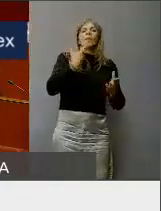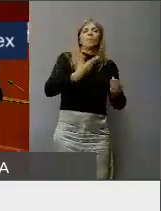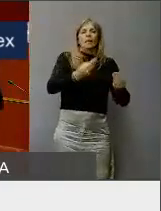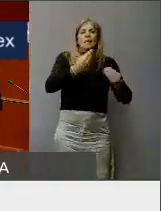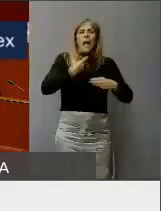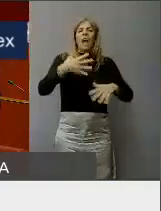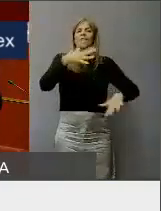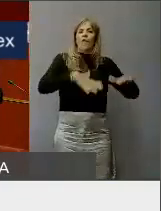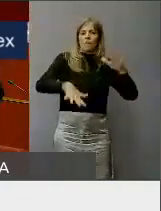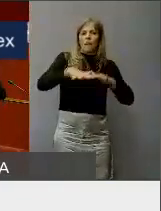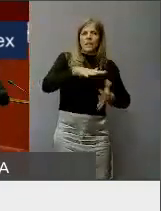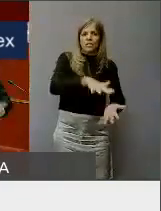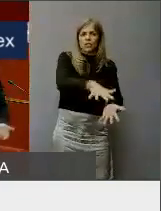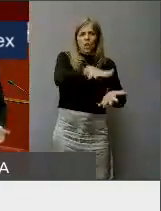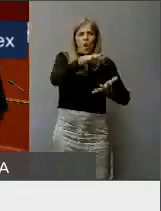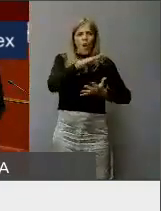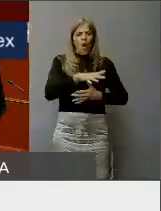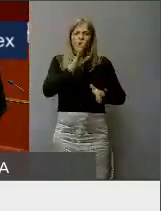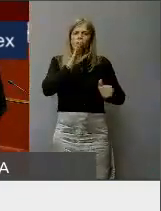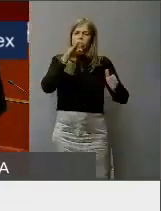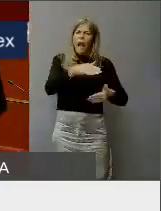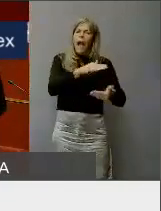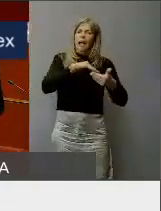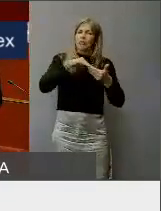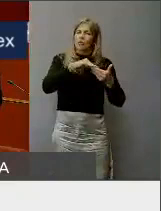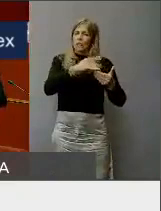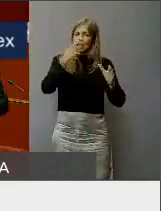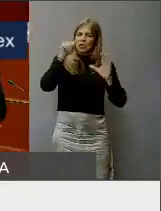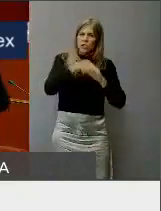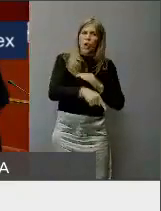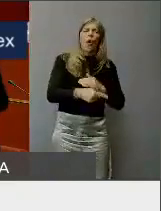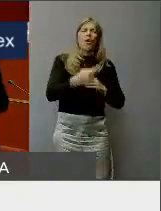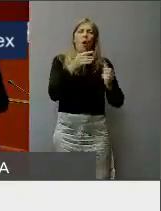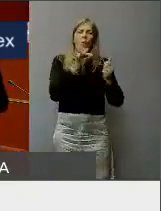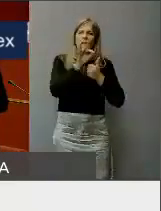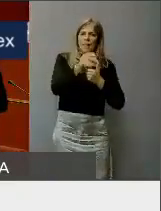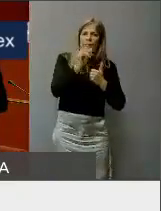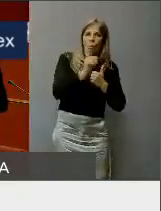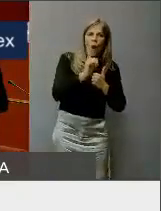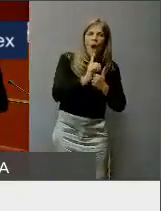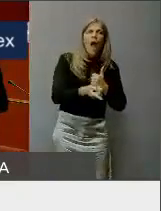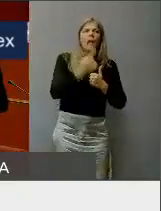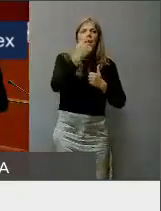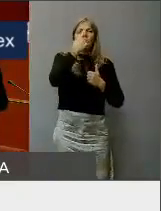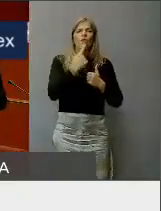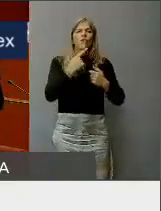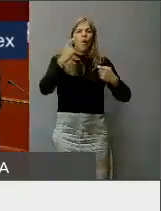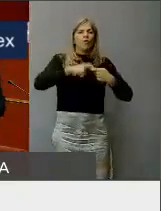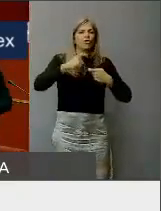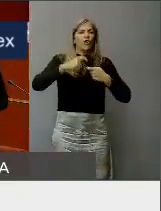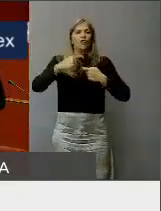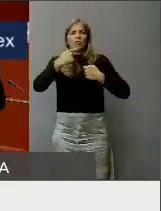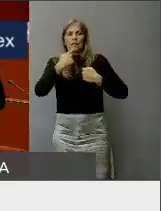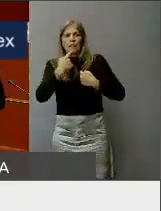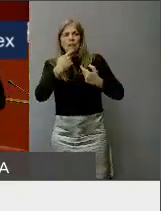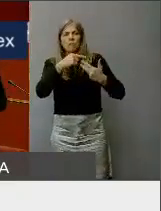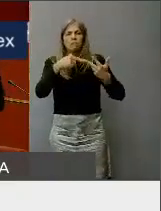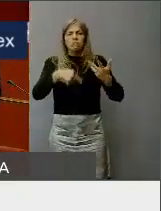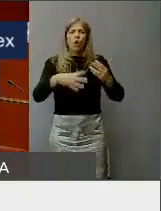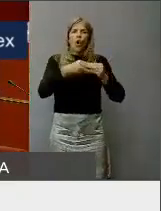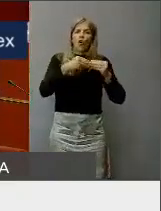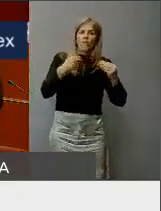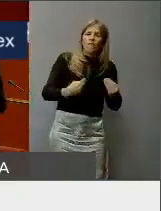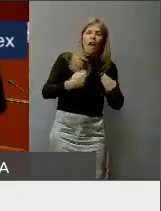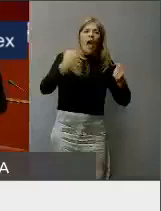gli obiettivi il lavoro svolto il profilo degli associati e dopo questa dopo l'esame